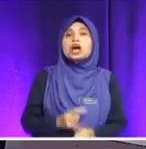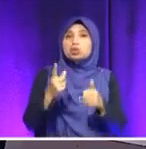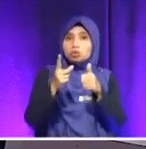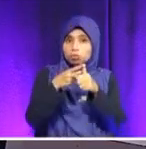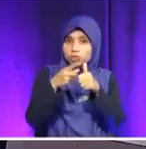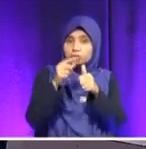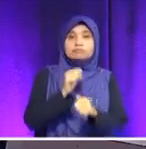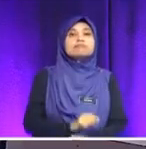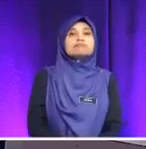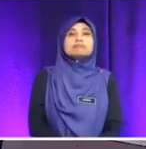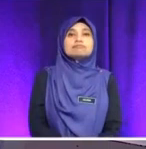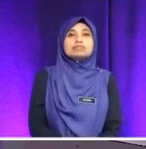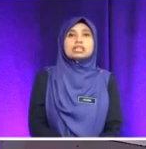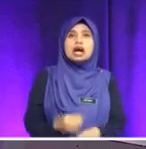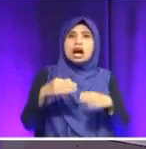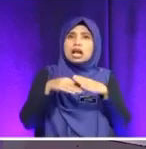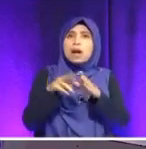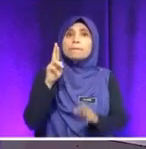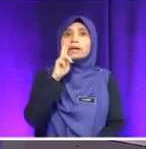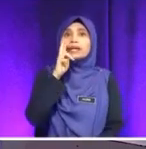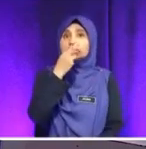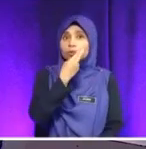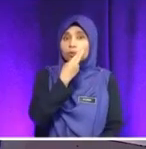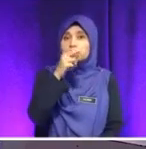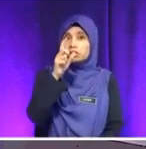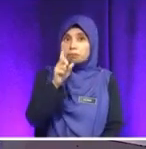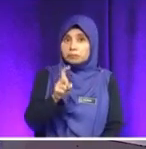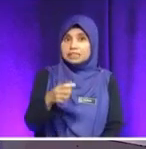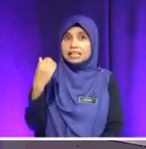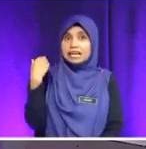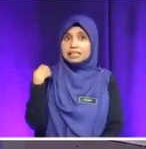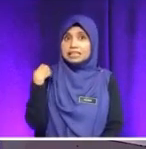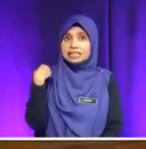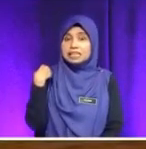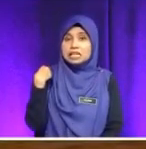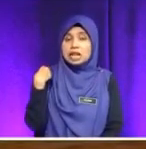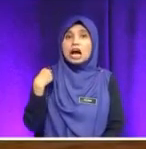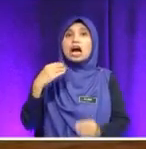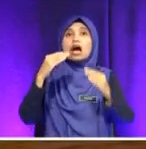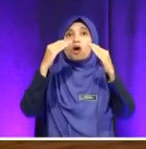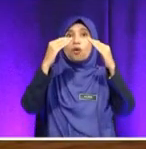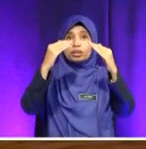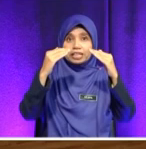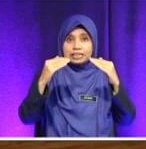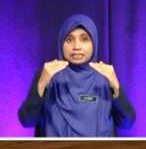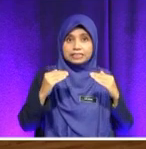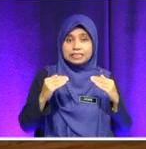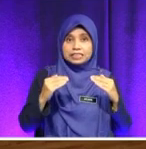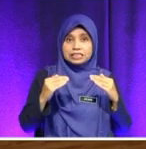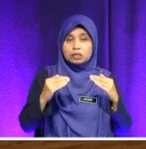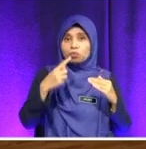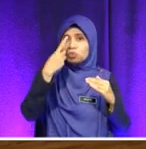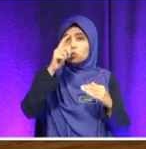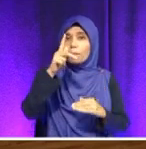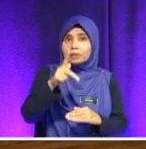pertama. Dalam sesebuah restoran, semestinya yang pertama sekali mesti ada organisasi dalam sesebuah restoran. Untuk apa? Untuk